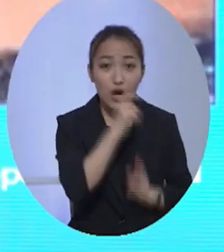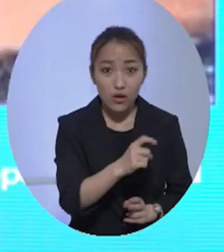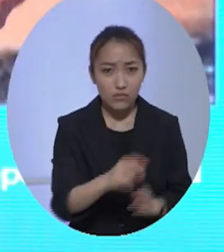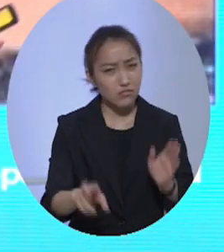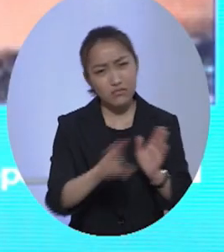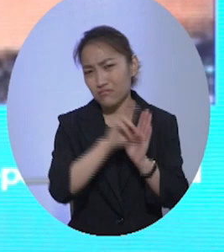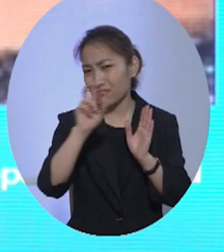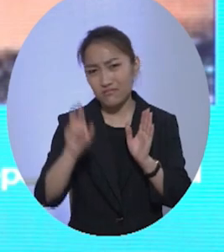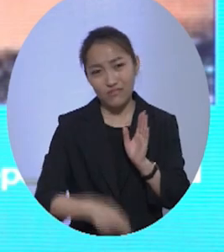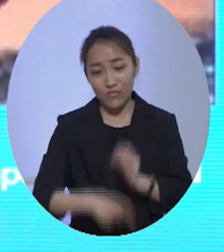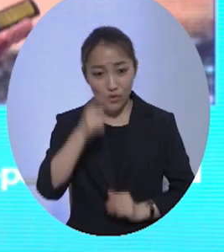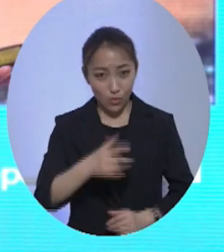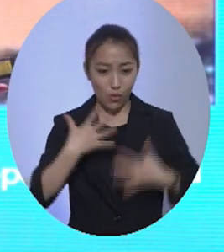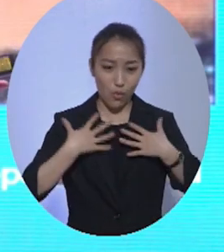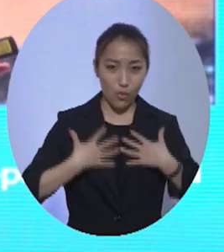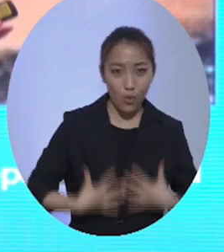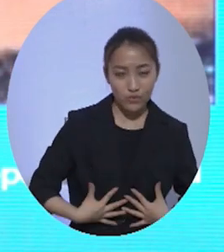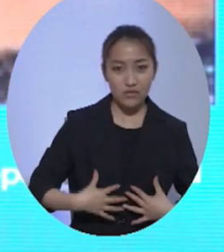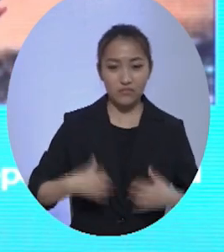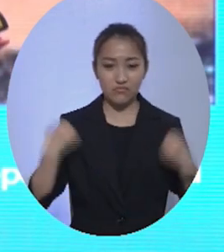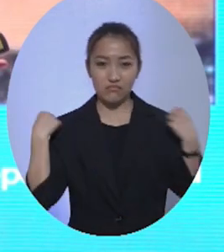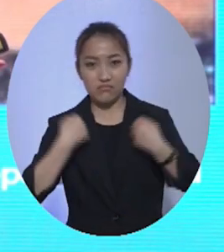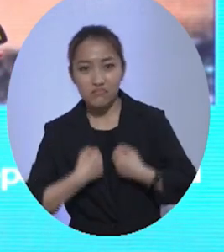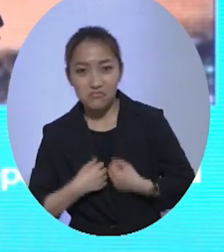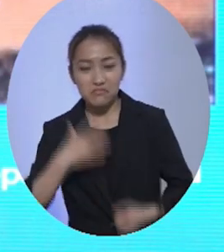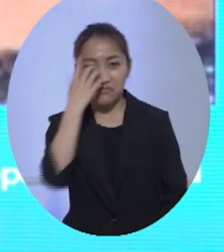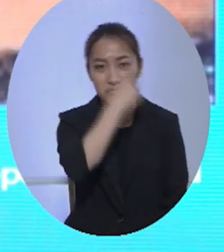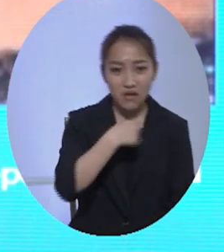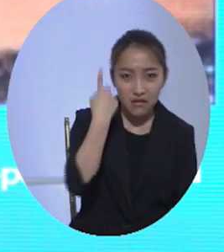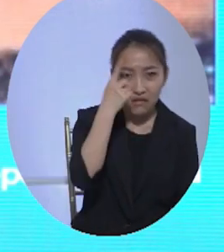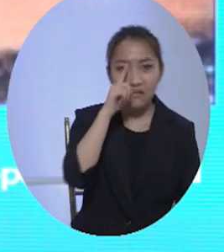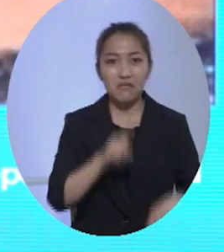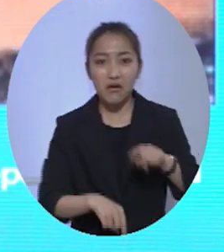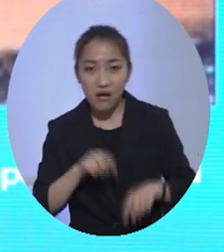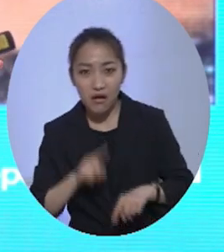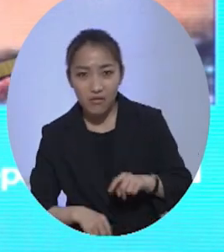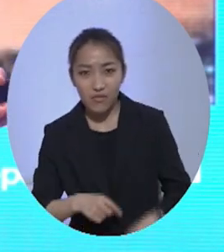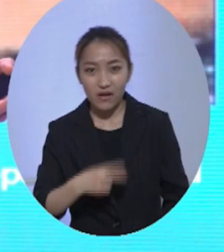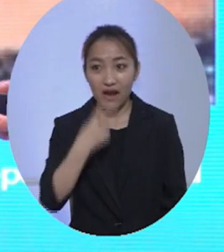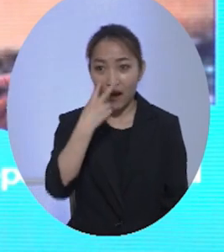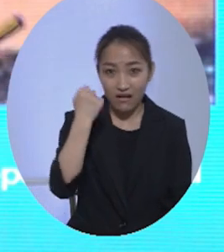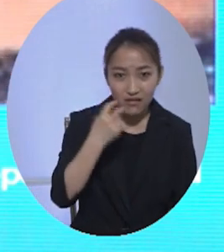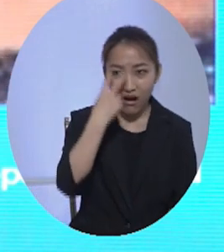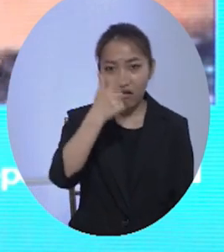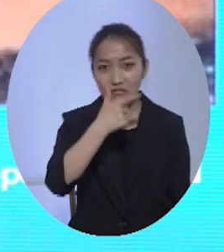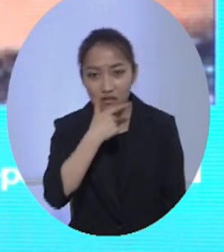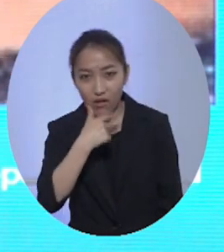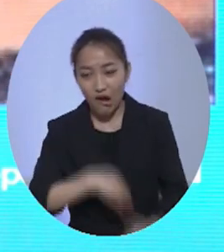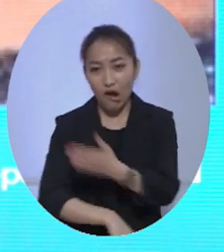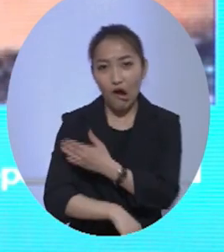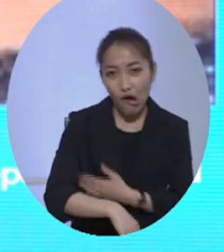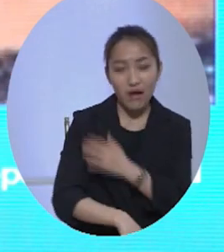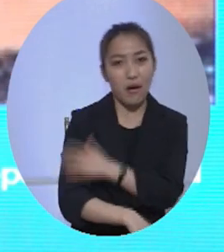одоо өмссөн хувцс тийм ээ. Өөрөөр хэлэх юм бол тэр зүс царай тэр одоо хараатай хараагүй гартай хүлтэй